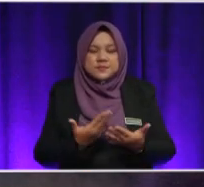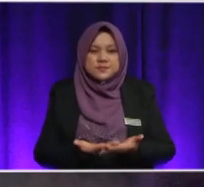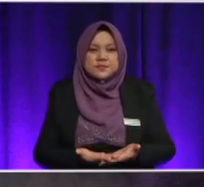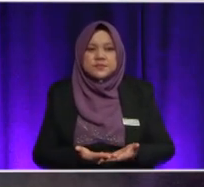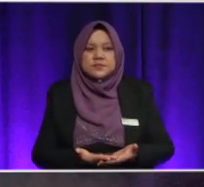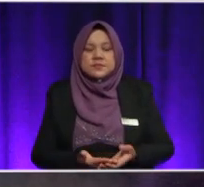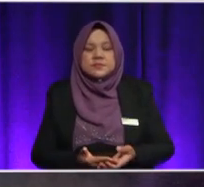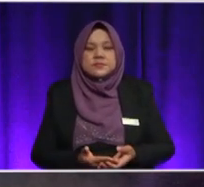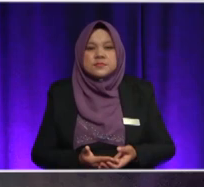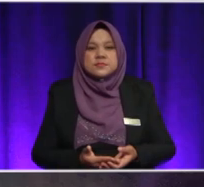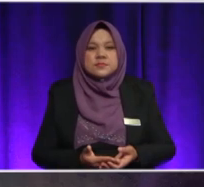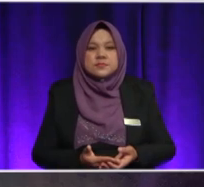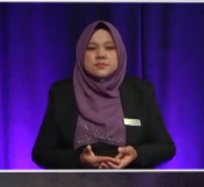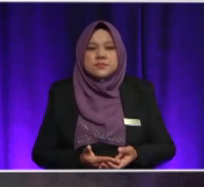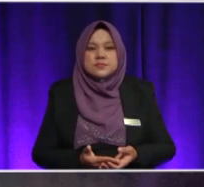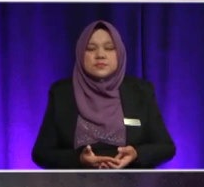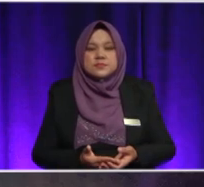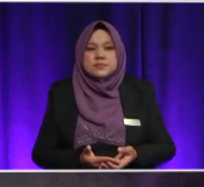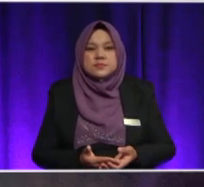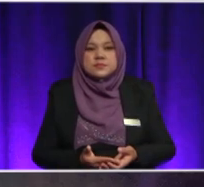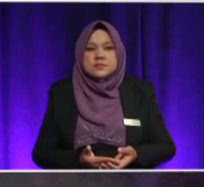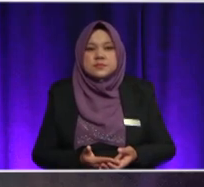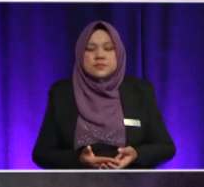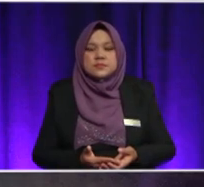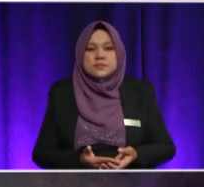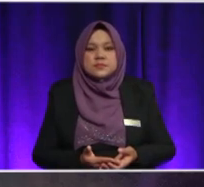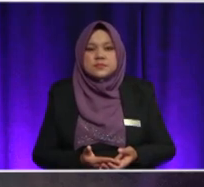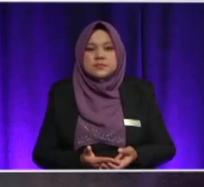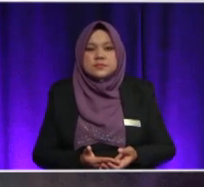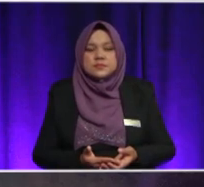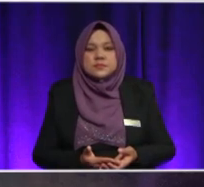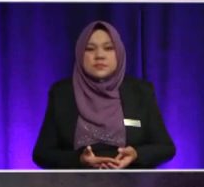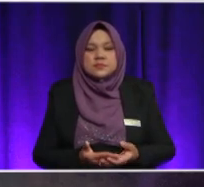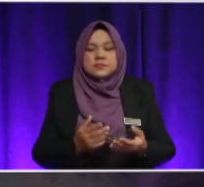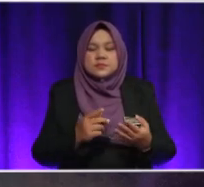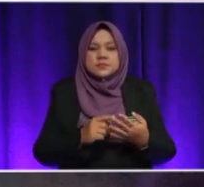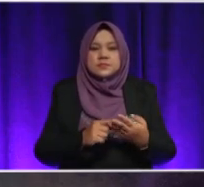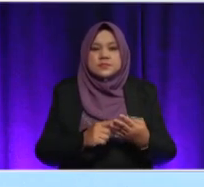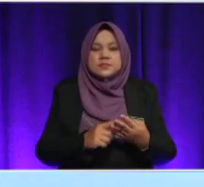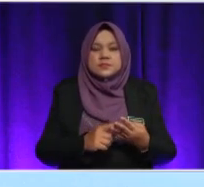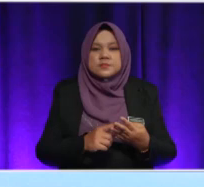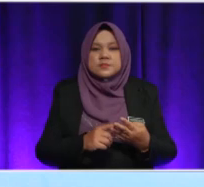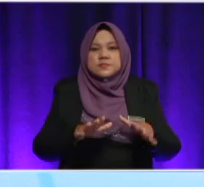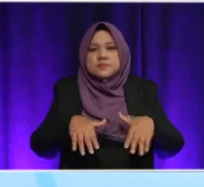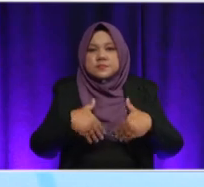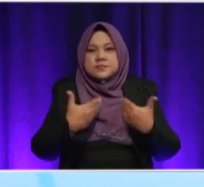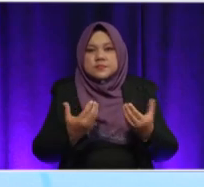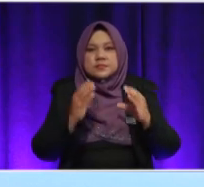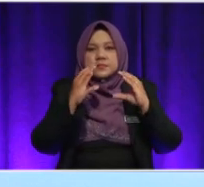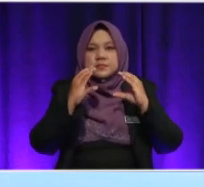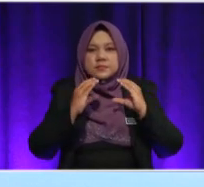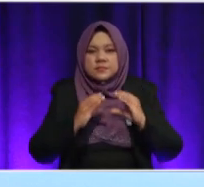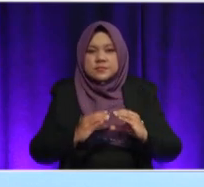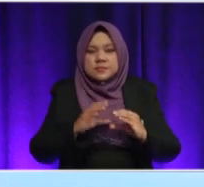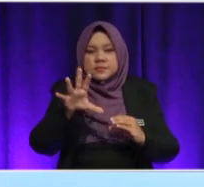seterusnya ini adalah soal yang ketiga terakhir Bagaimana cara